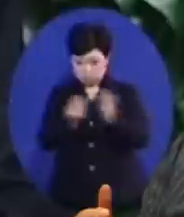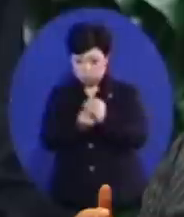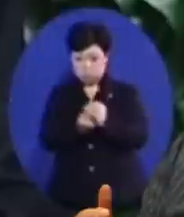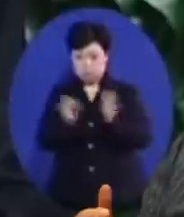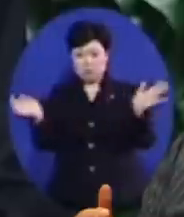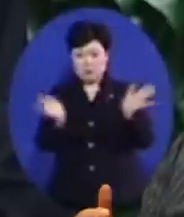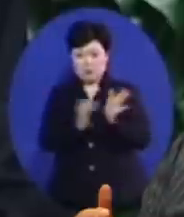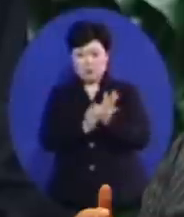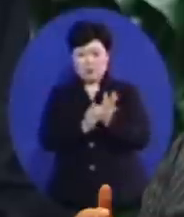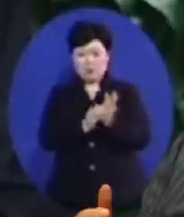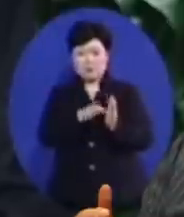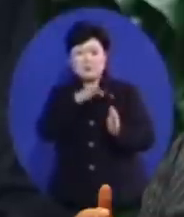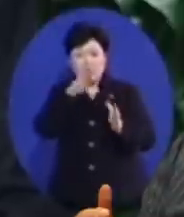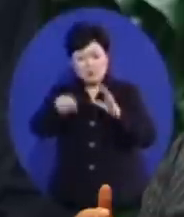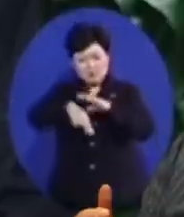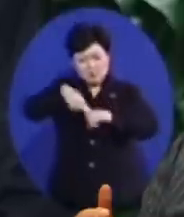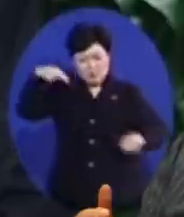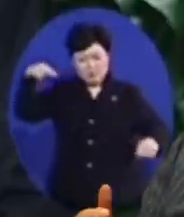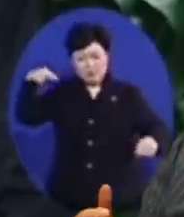그러면 완전히 벌거벗은